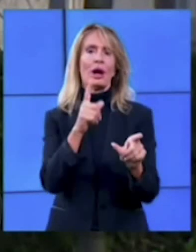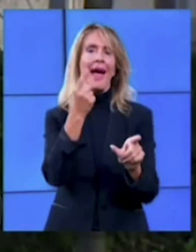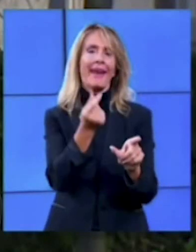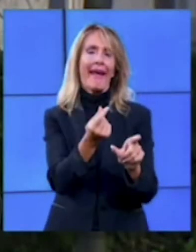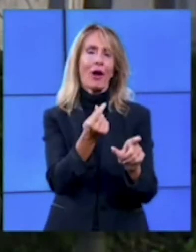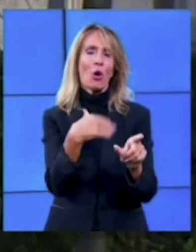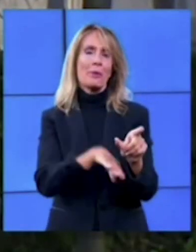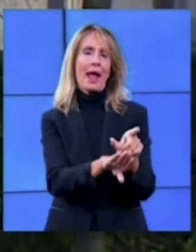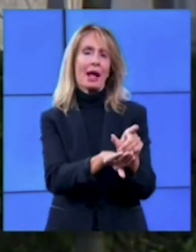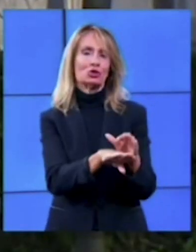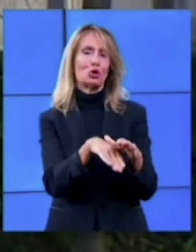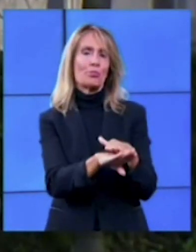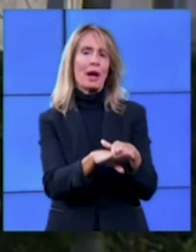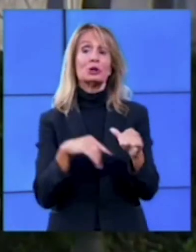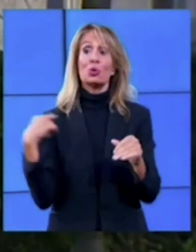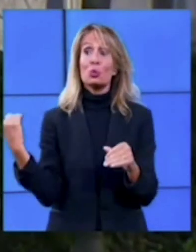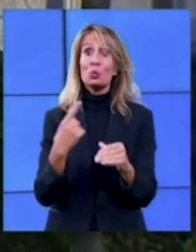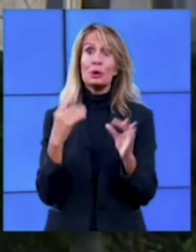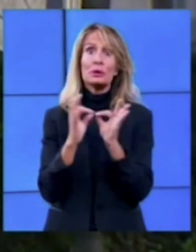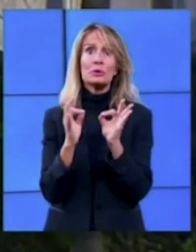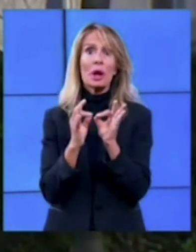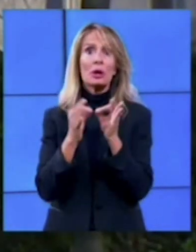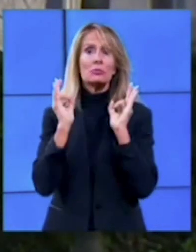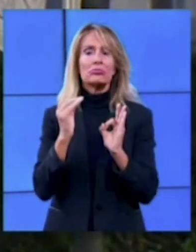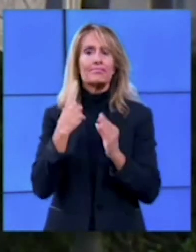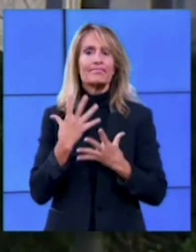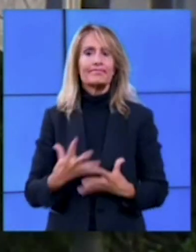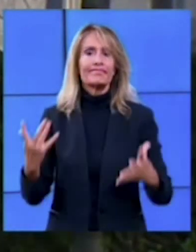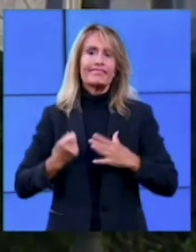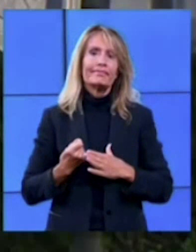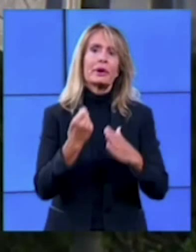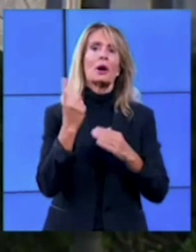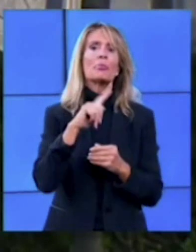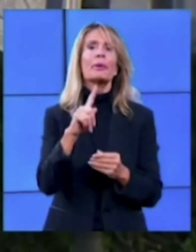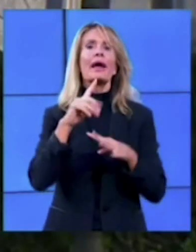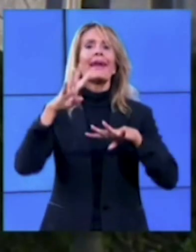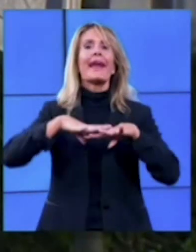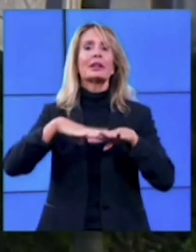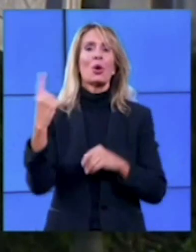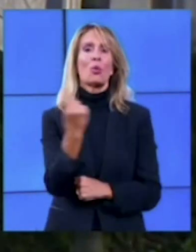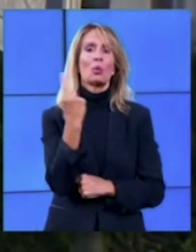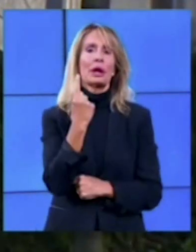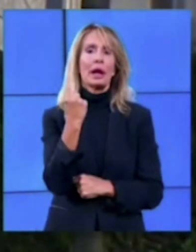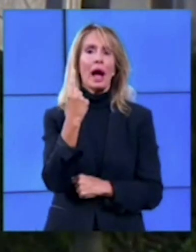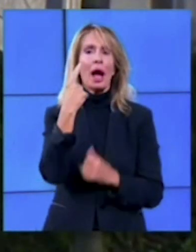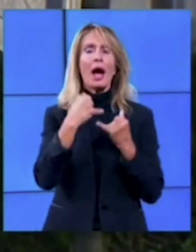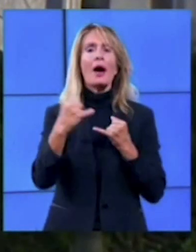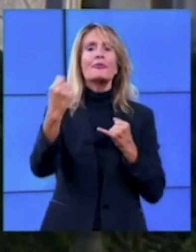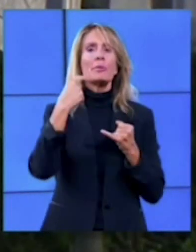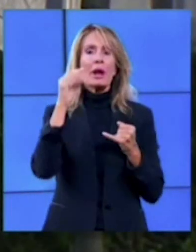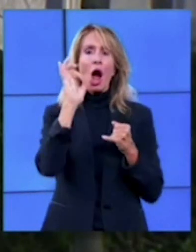tutti hanno condiviso la necessità di dare un grande impulso per la realizzazione della rete unica fibra ottica